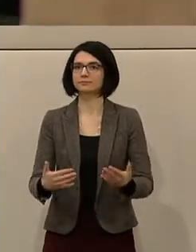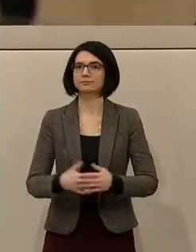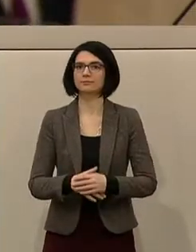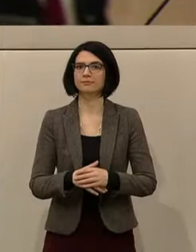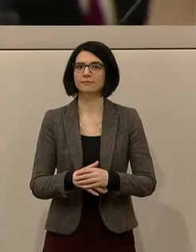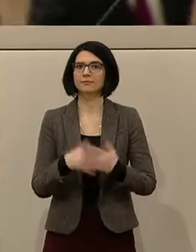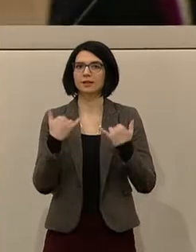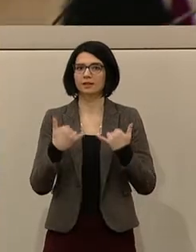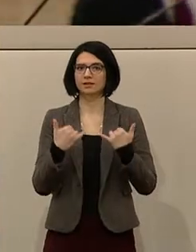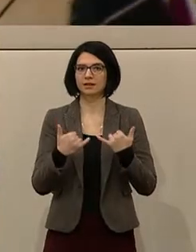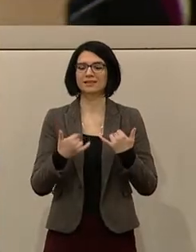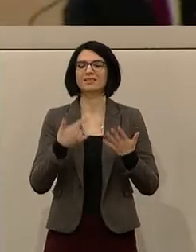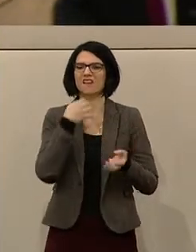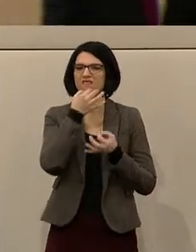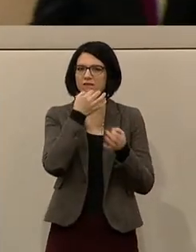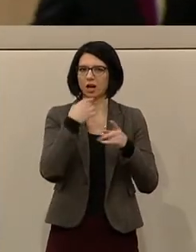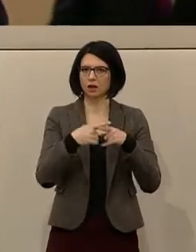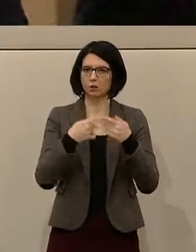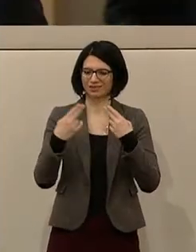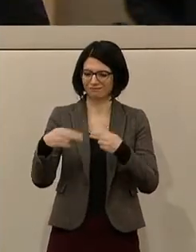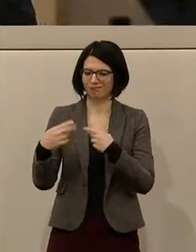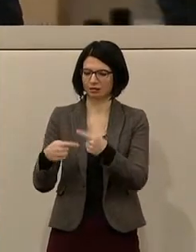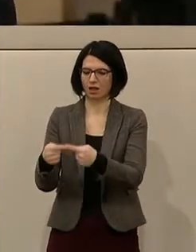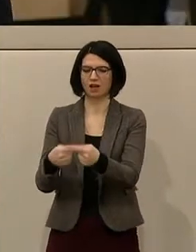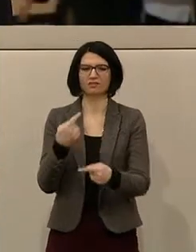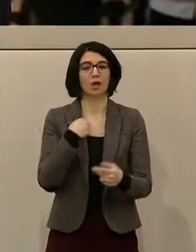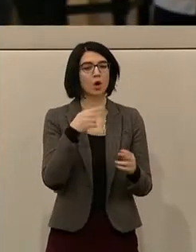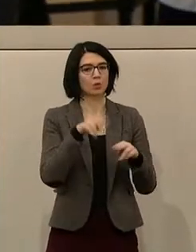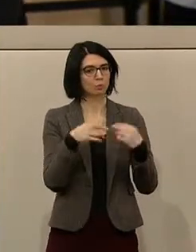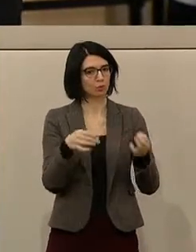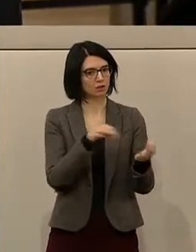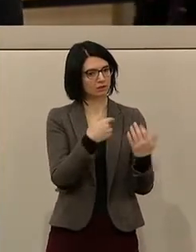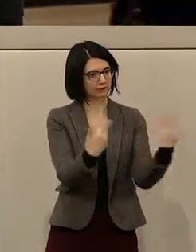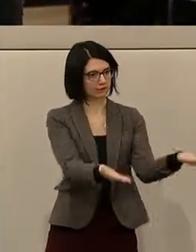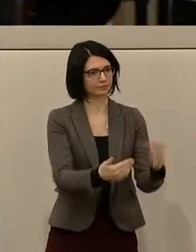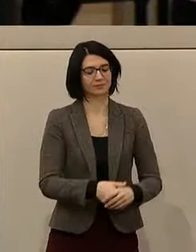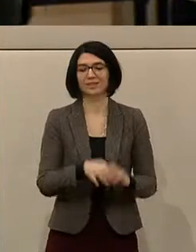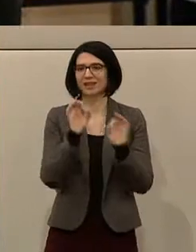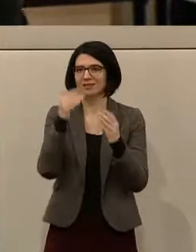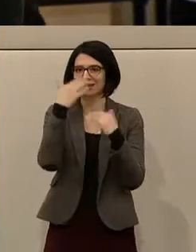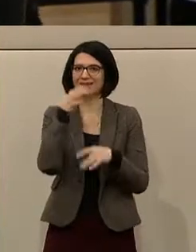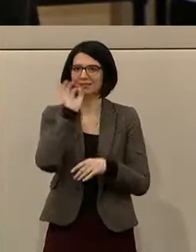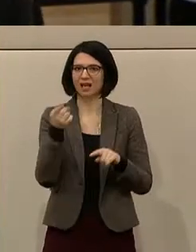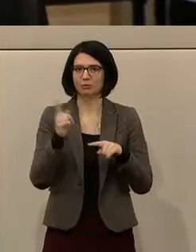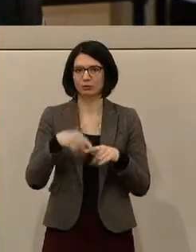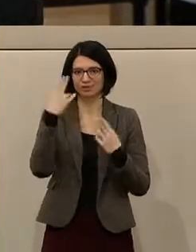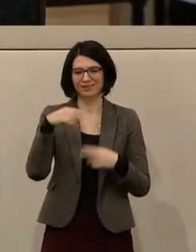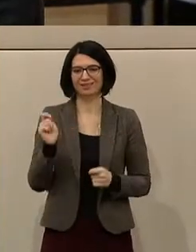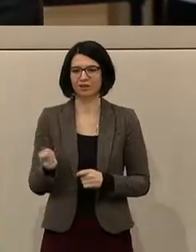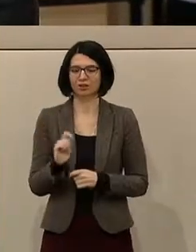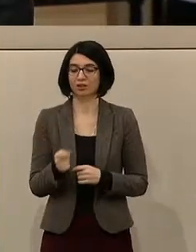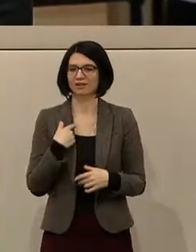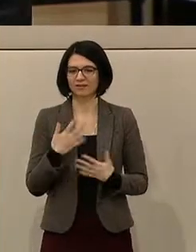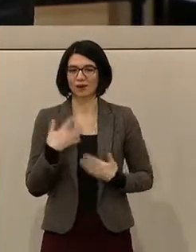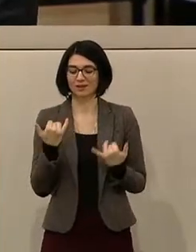Ich setze die Fragestunde fort und am Wort ist der Herr Bundeskanzler. Gut, sehr geehrte Damen und Herren Abgeordnete, ich freue mich, dass